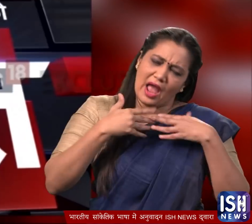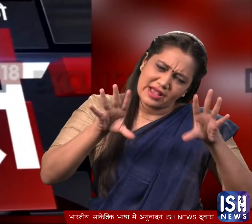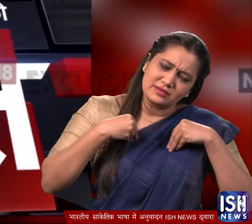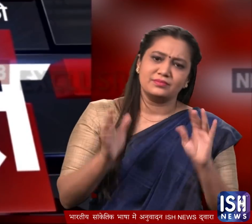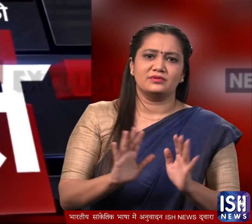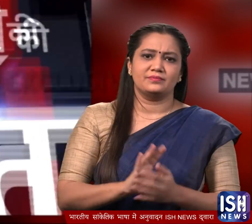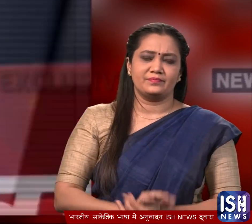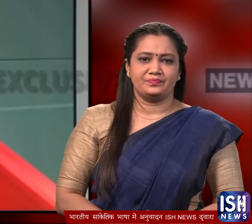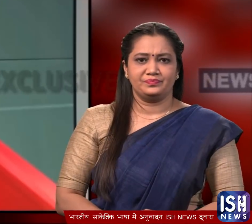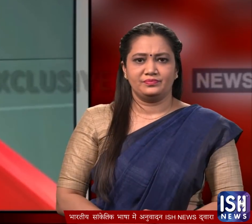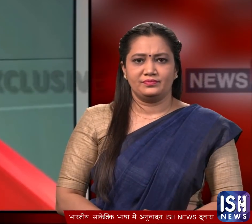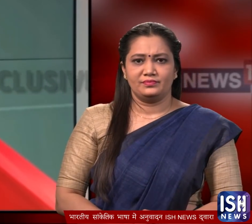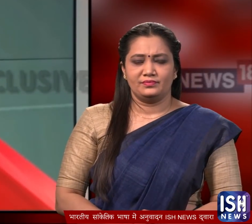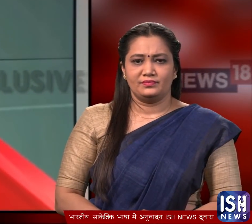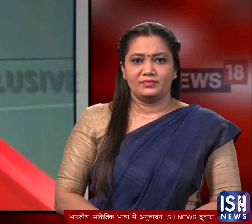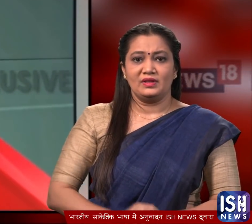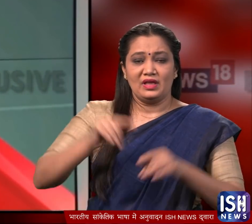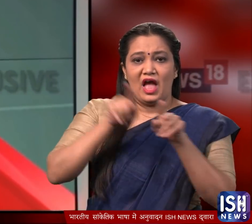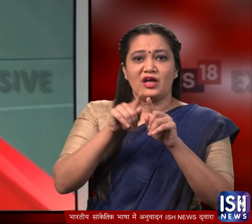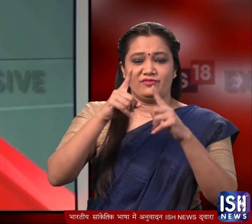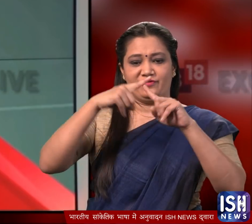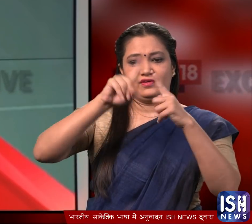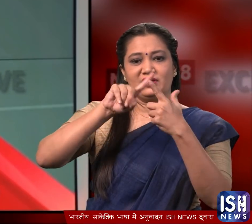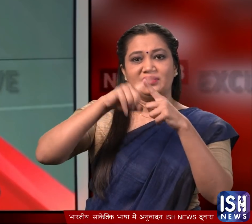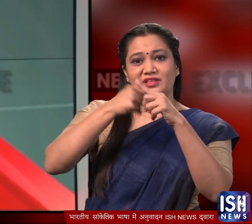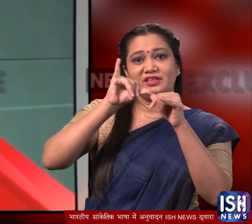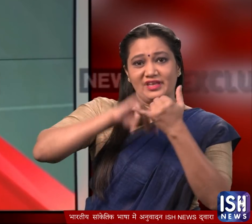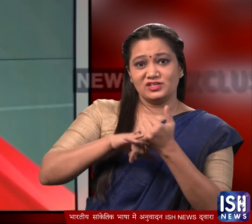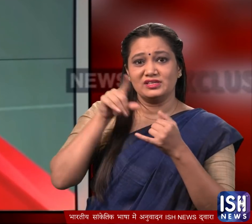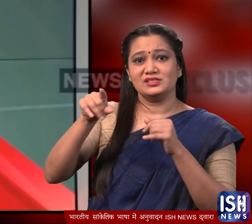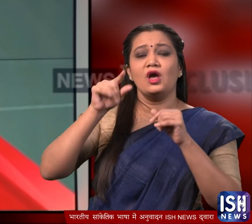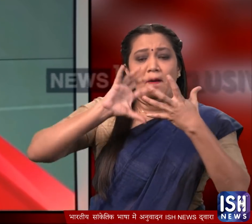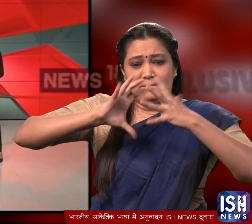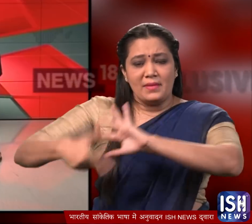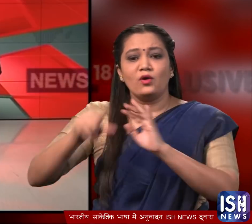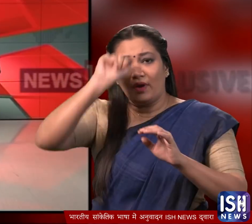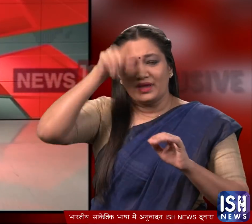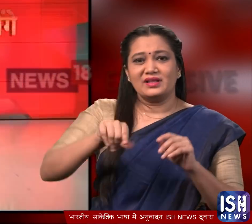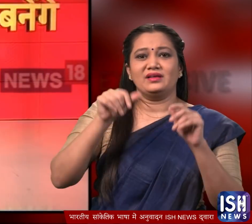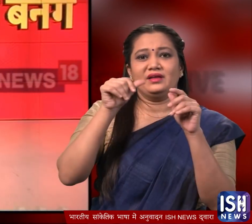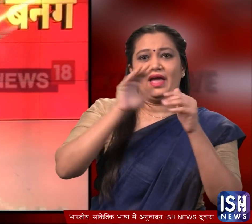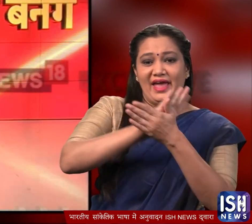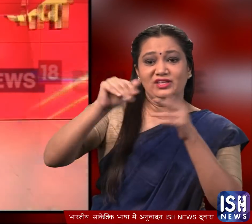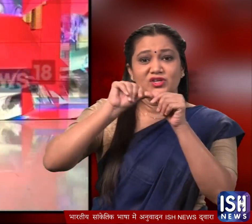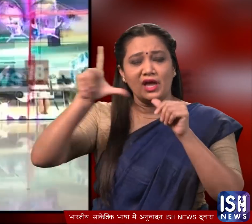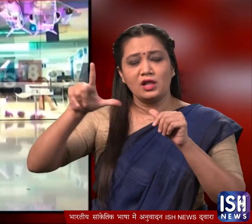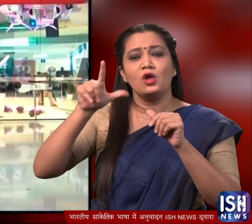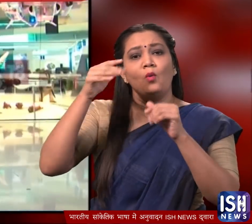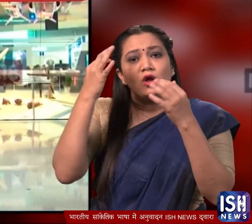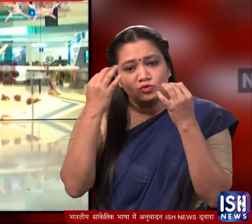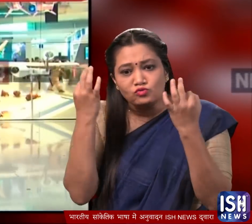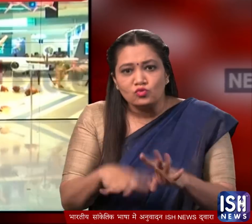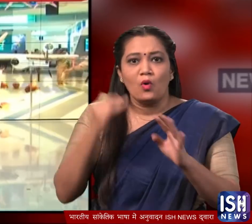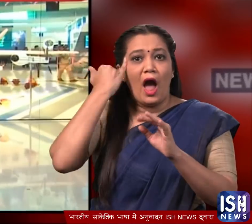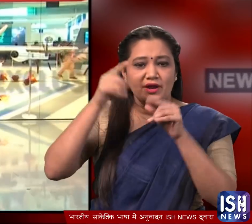तैयार हैं। हल्के और घातक फाइटर जेट तेजस बनाने वाली भारतीय कंपनी हिंदुस्तान एरोनॉटिक्स लिमिटेड अब कुछ